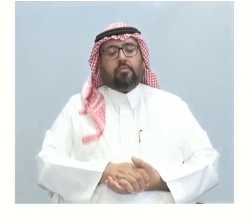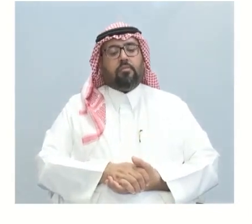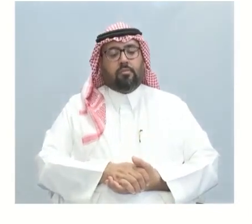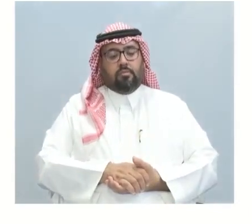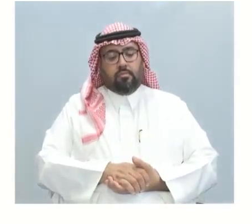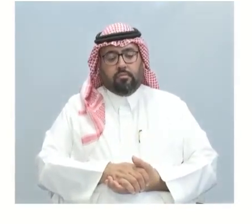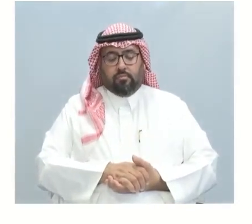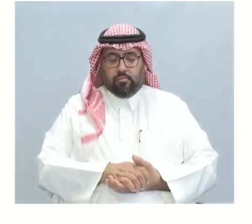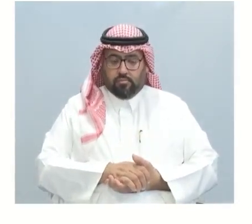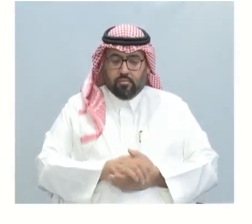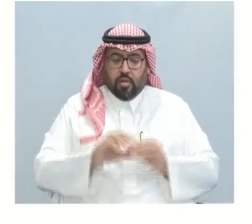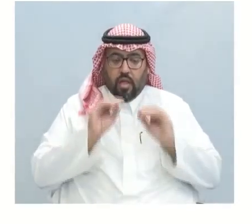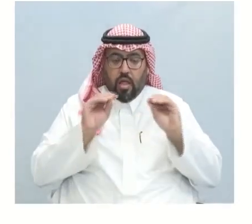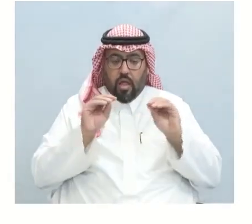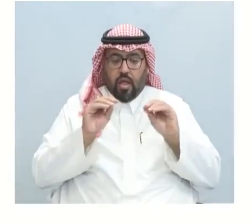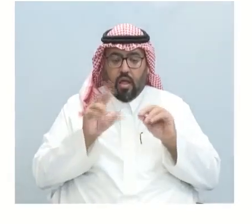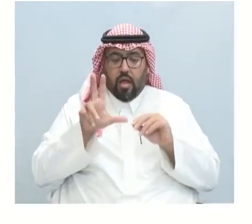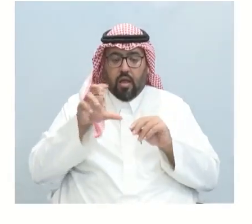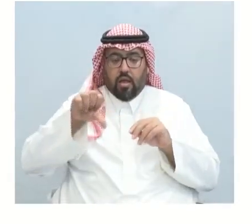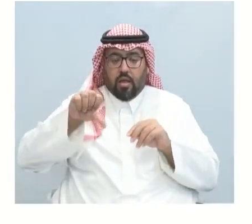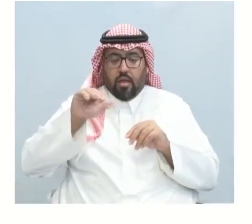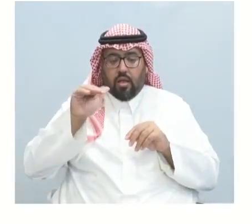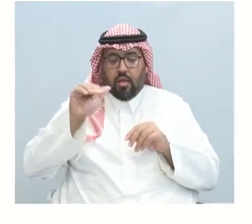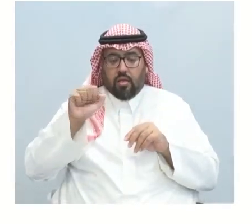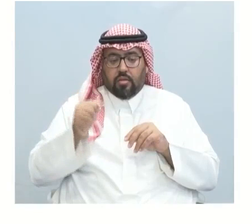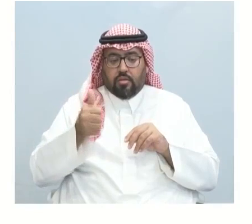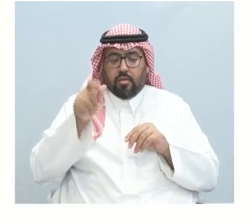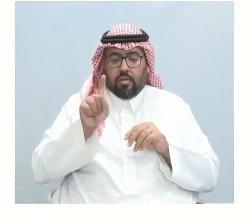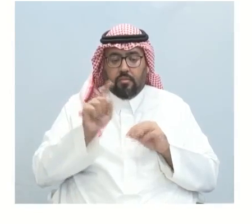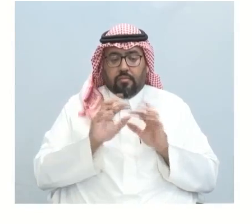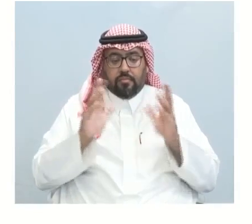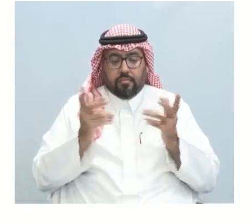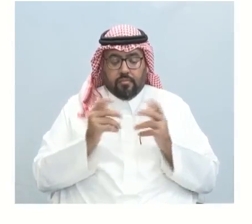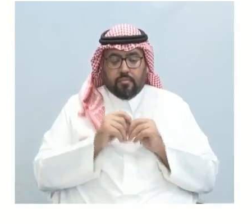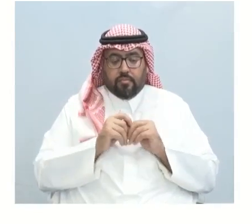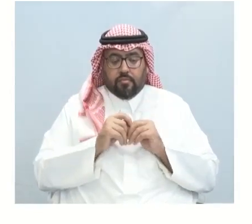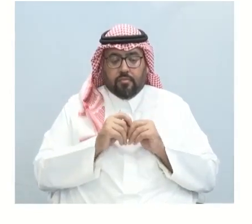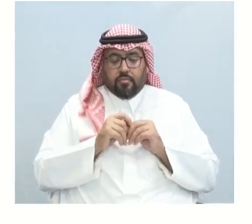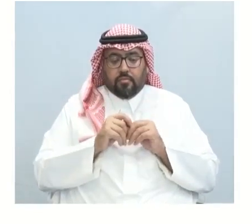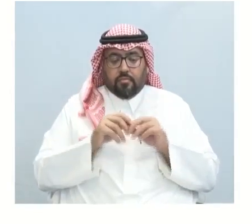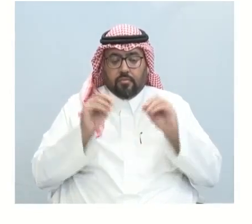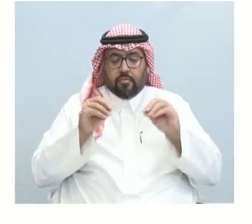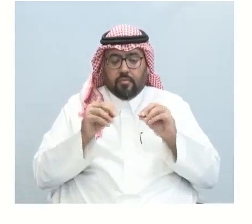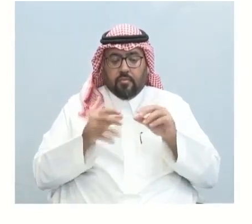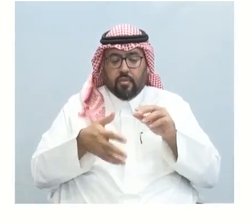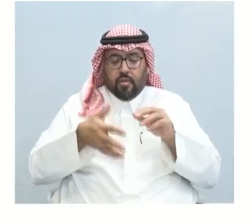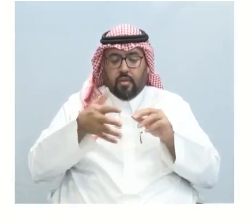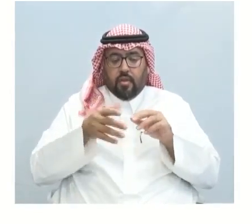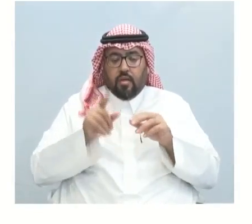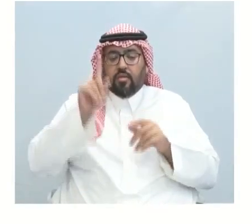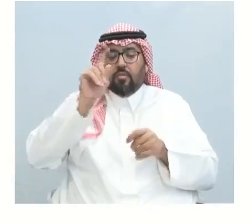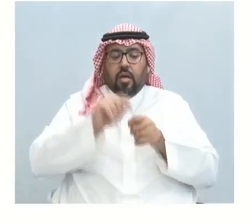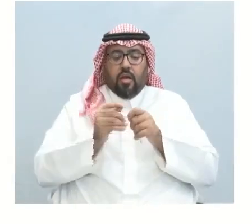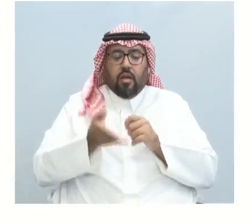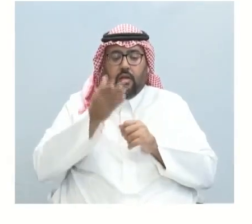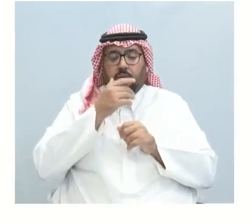الحمل عندما نتحدث عن الاخصاب ماذا نقصد بالاخصاب كيف يحدث هذا الاخصاب يبدا تكوين جسم الانسان ونموه بقدره الله